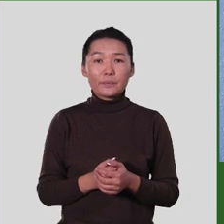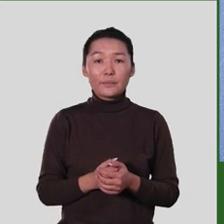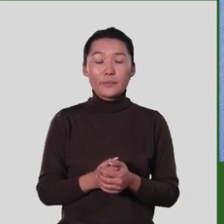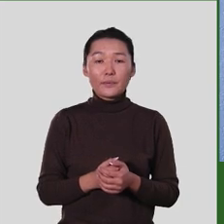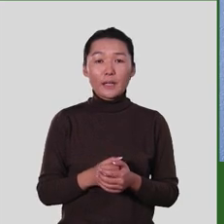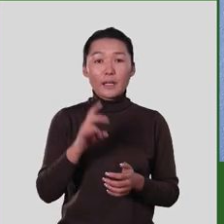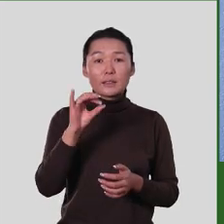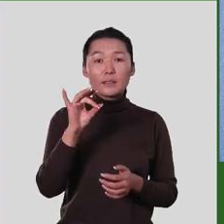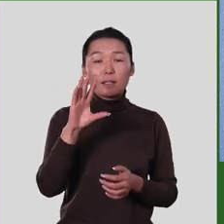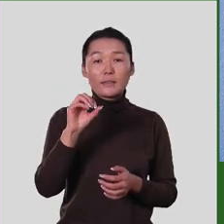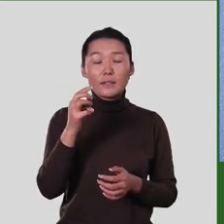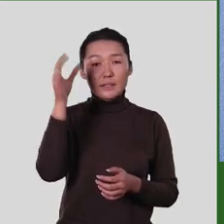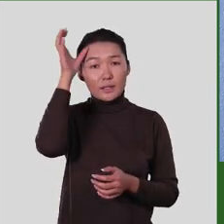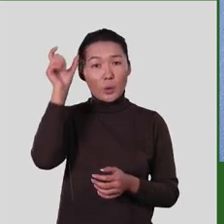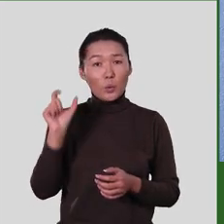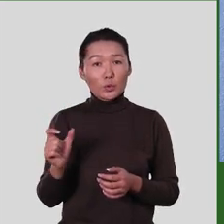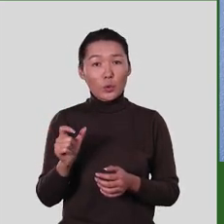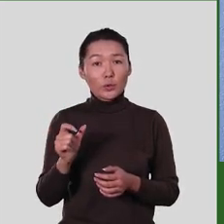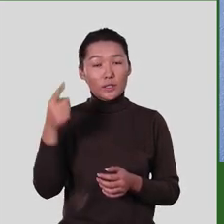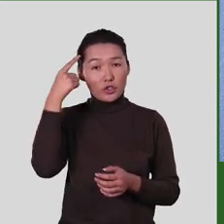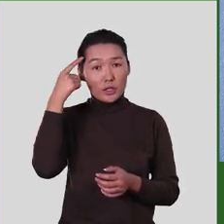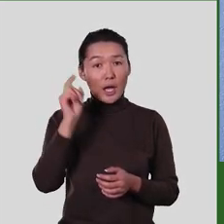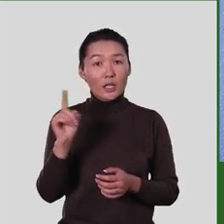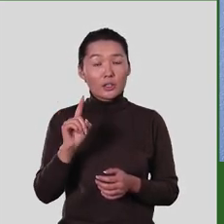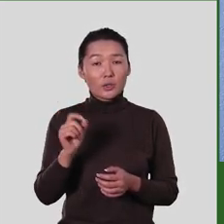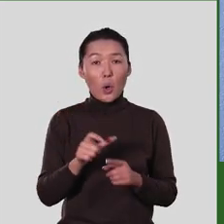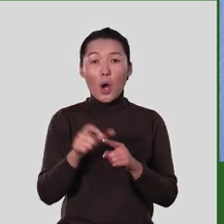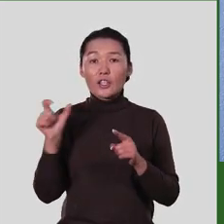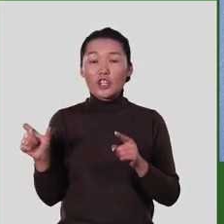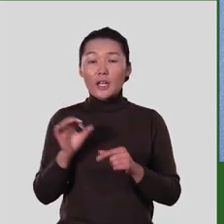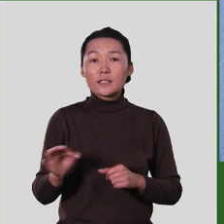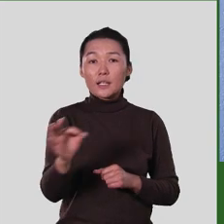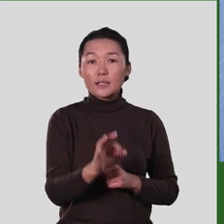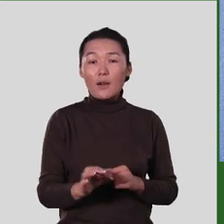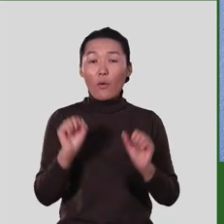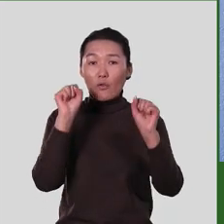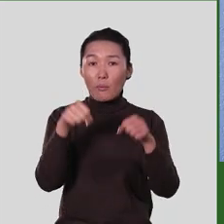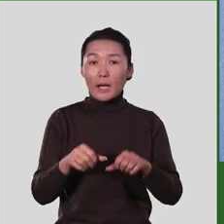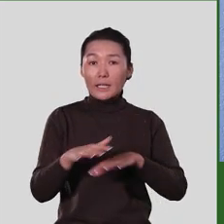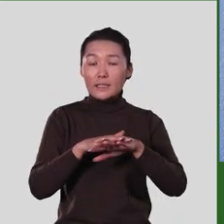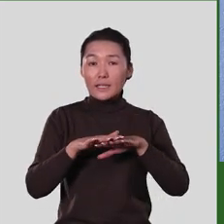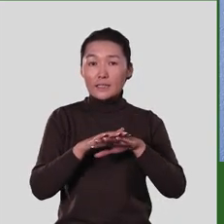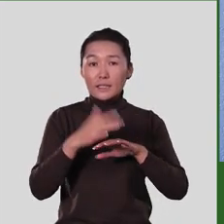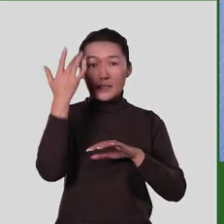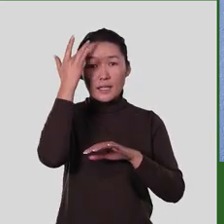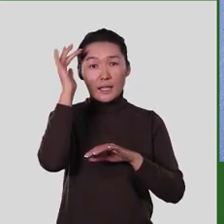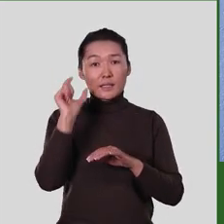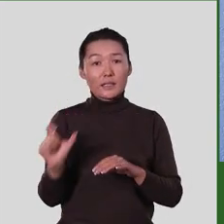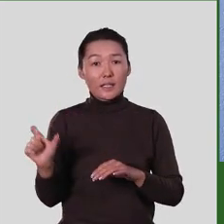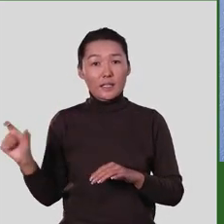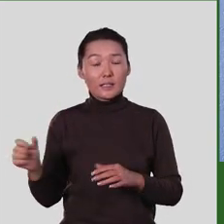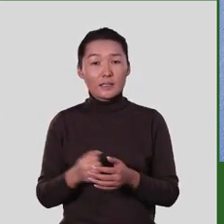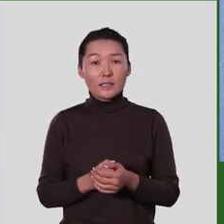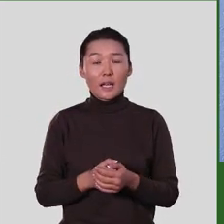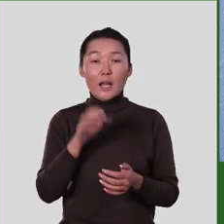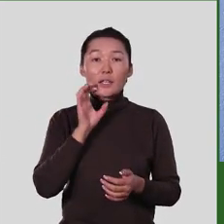Норвежский ученый Тур Хейрдал считает, что часть островов могли заселить индейцы из